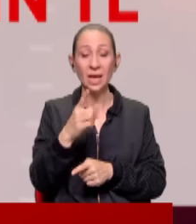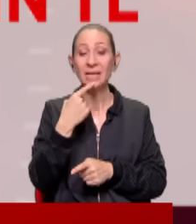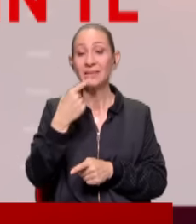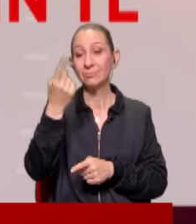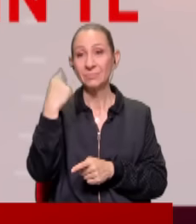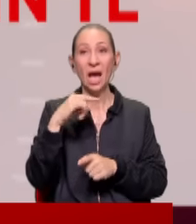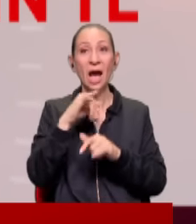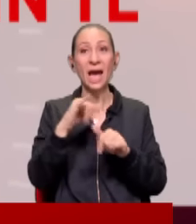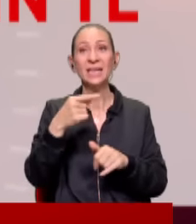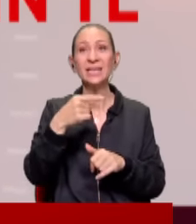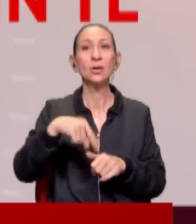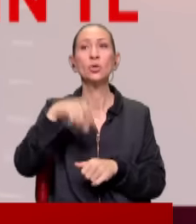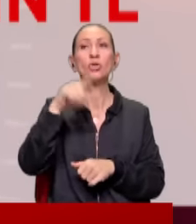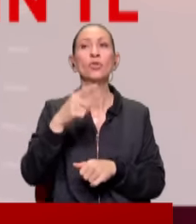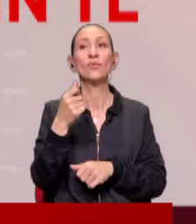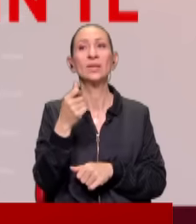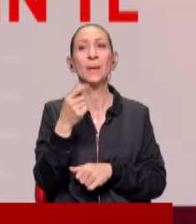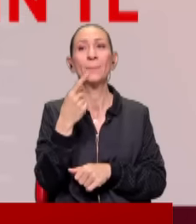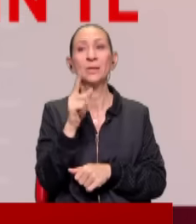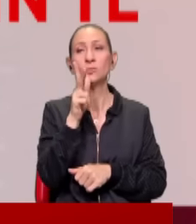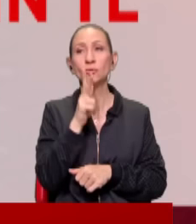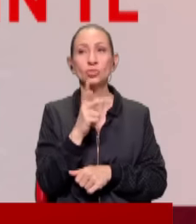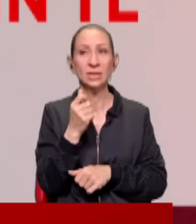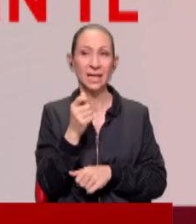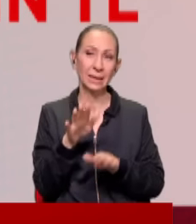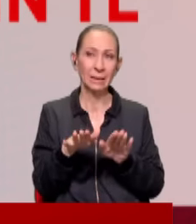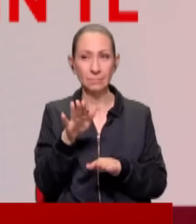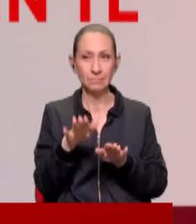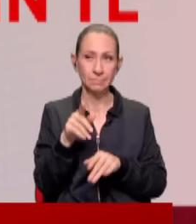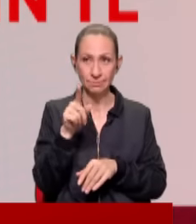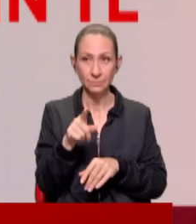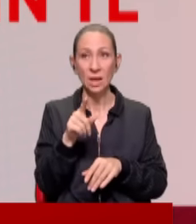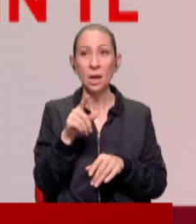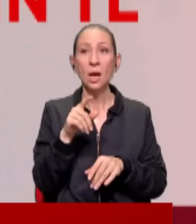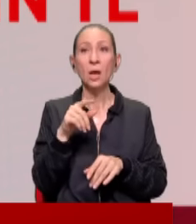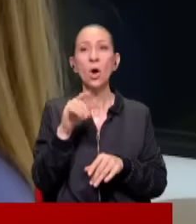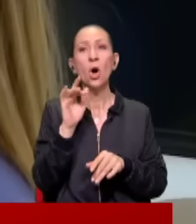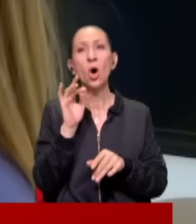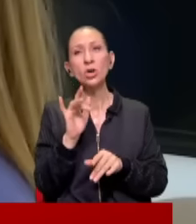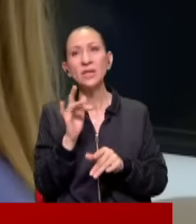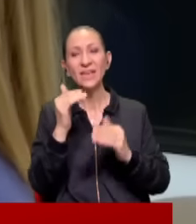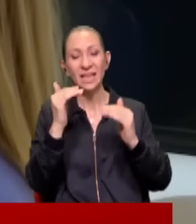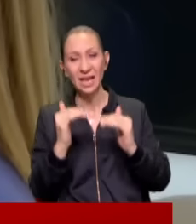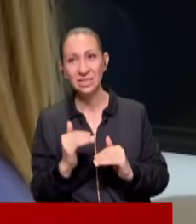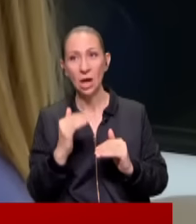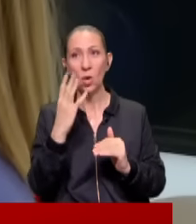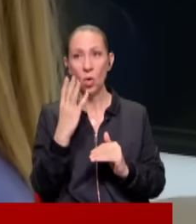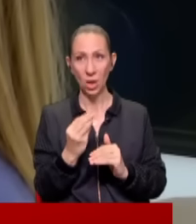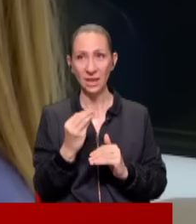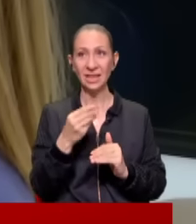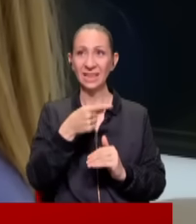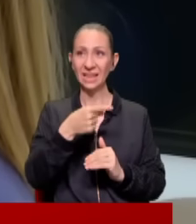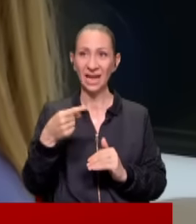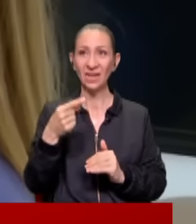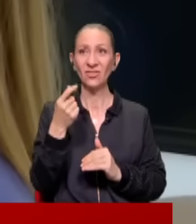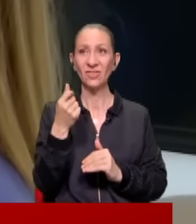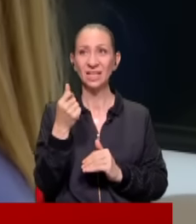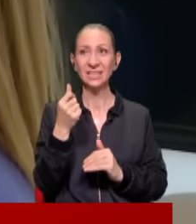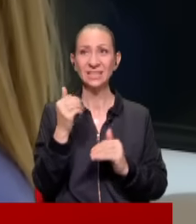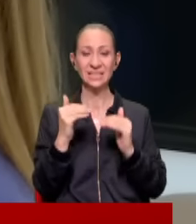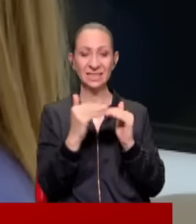Geçen yıl aynı dairenin günlük fiyatı ise 1300 lira civarındaydı. Orta derece ve aşağıda olan dairelerin